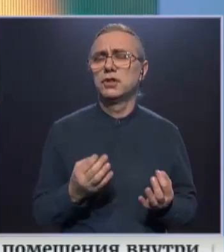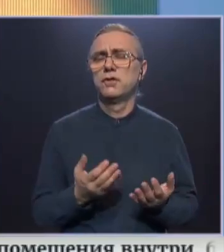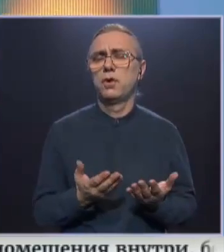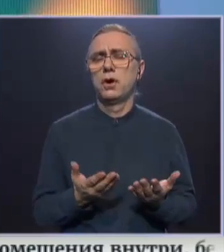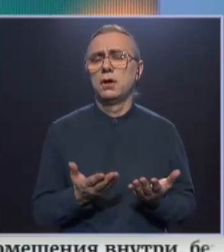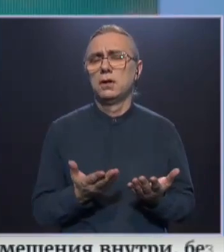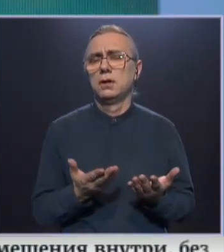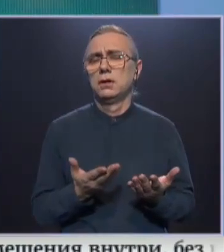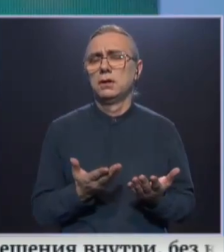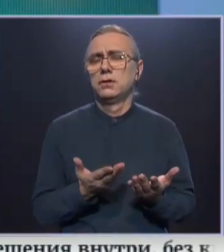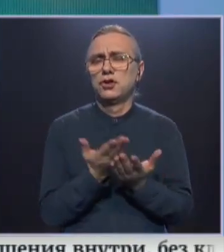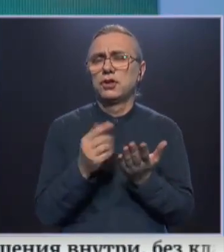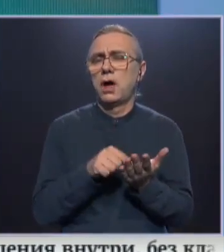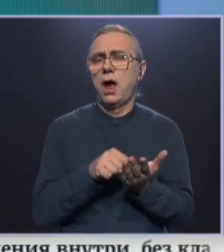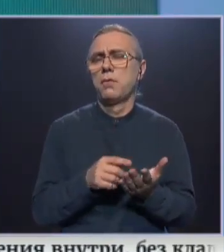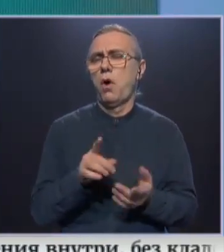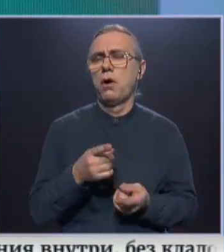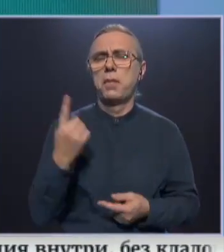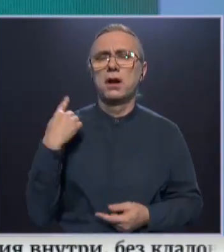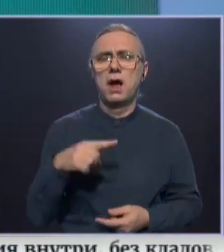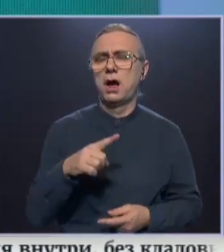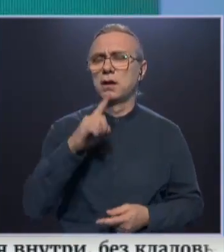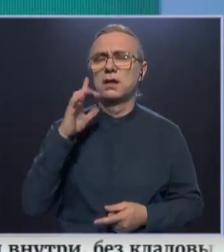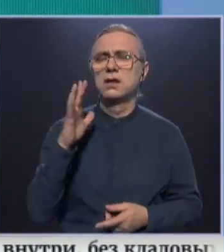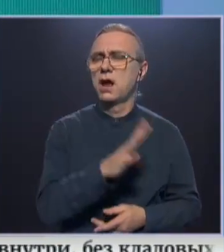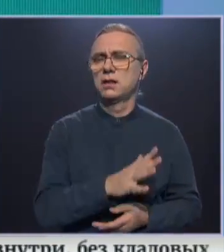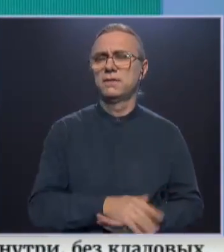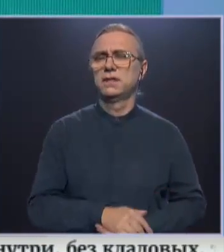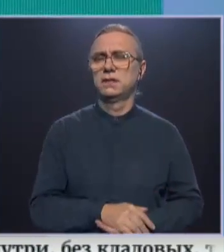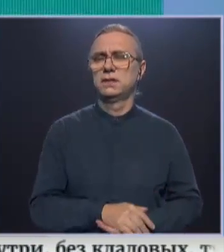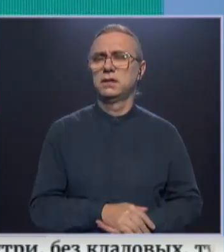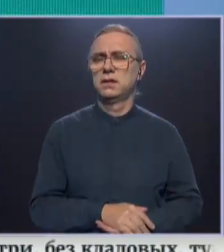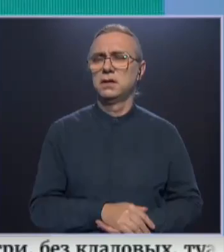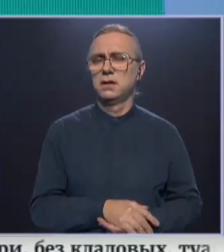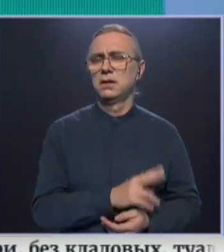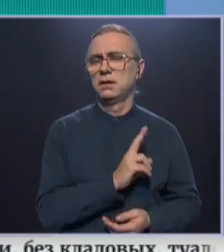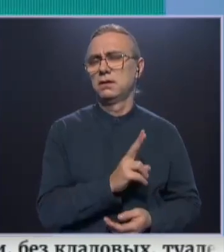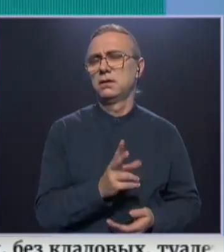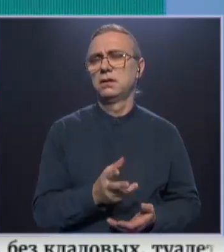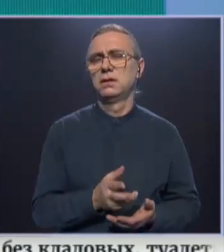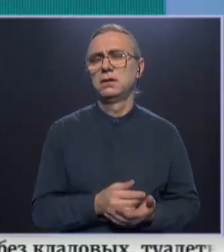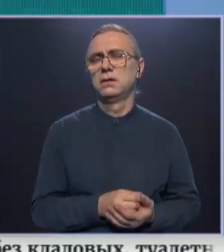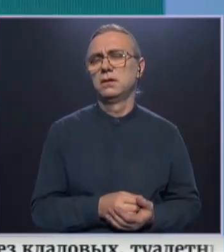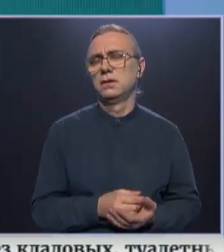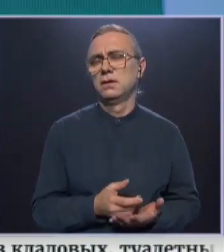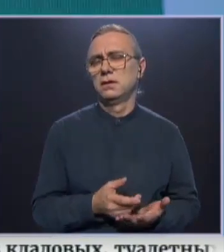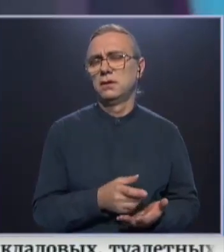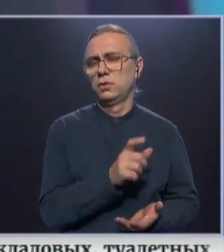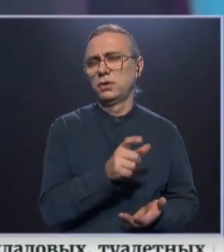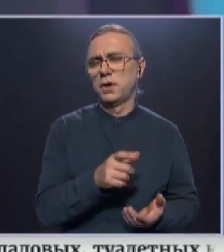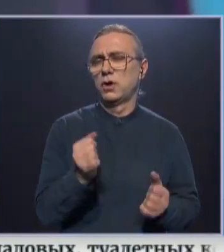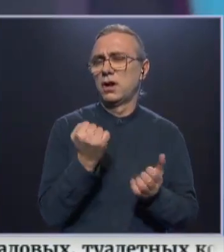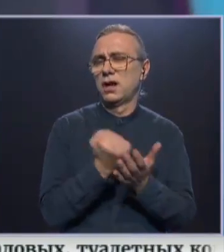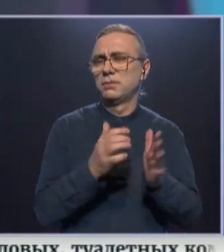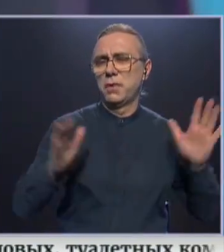проклятий, ненависти, какой-то вот такой вот о непрощении. Мы знаем,